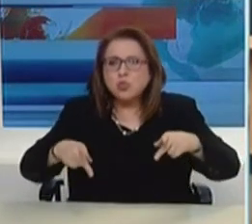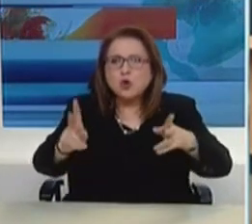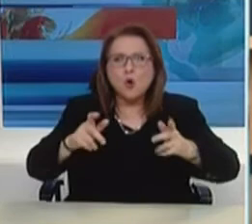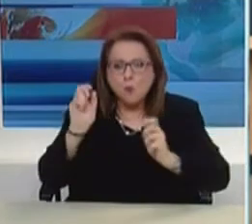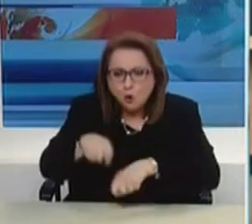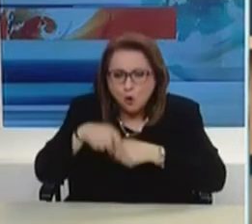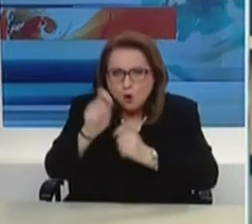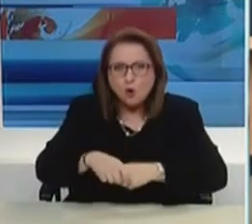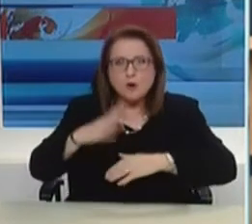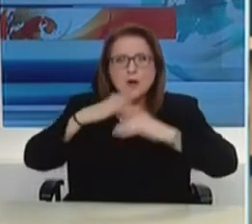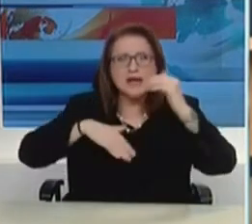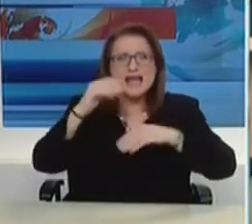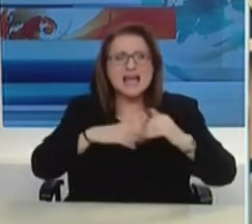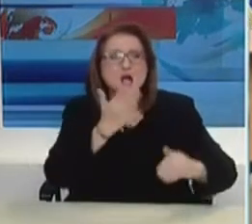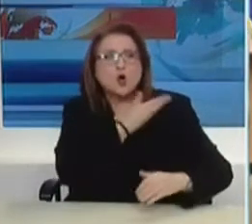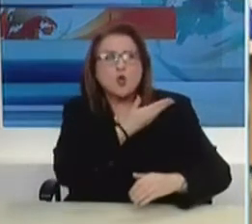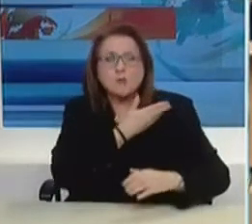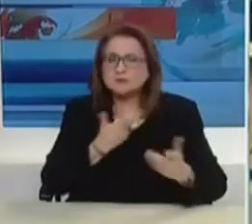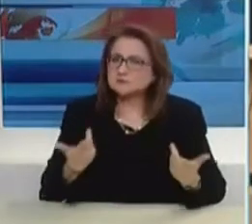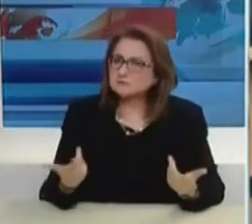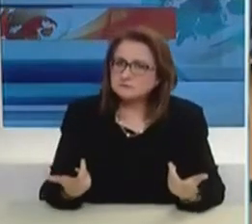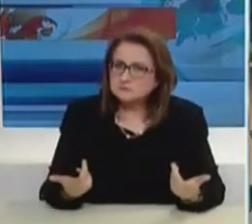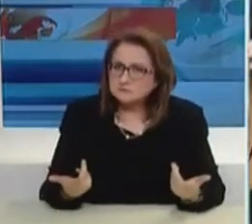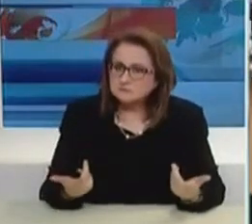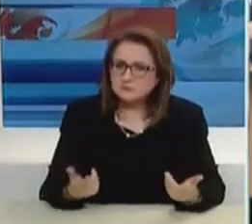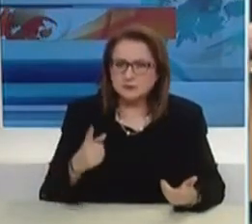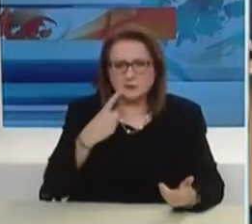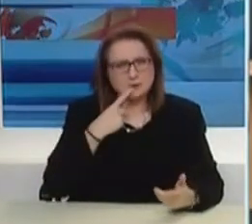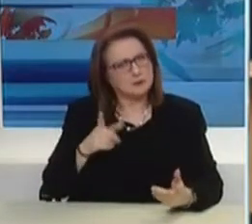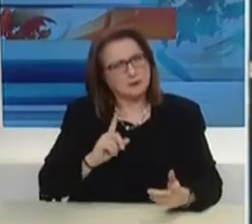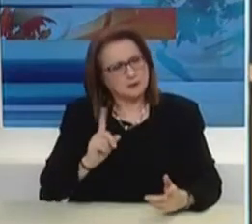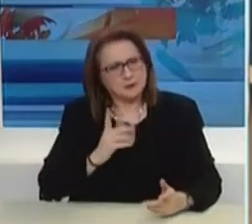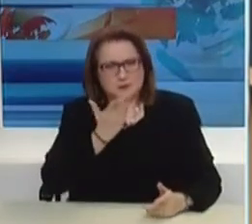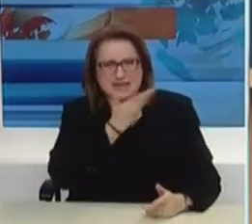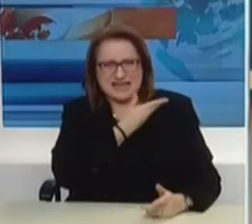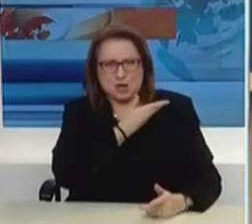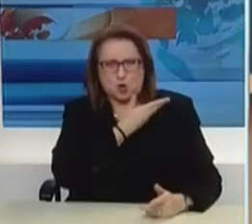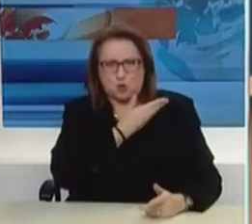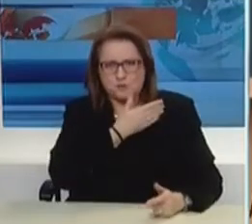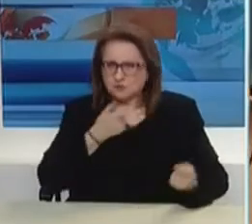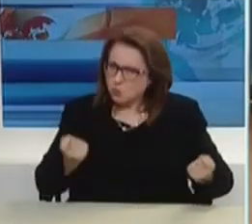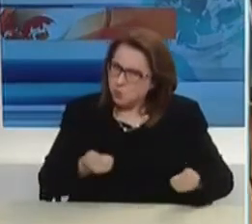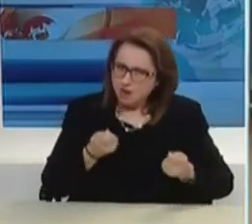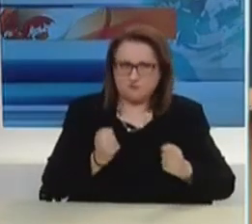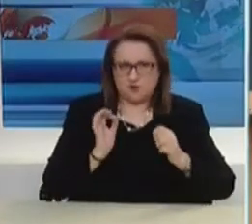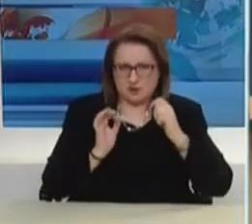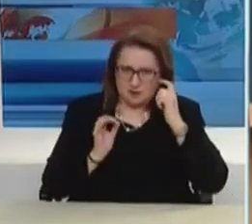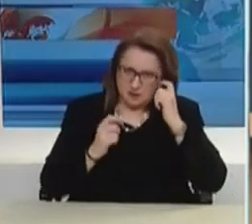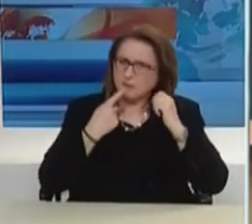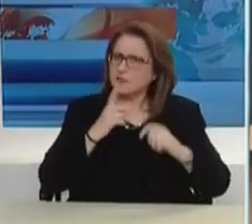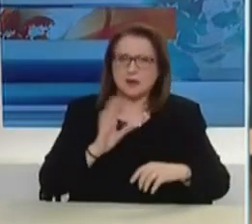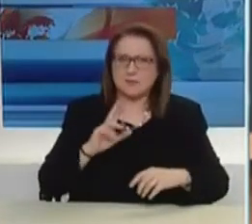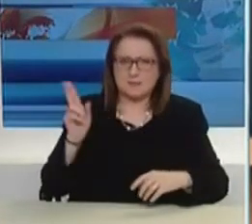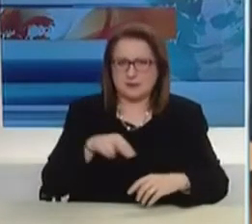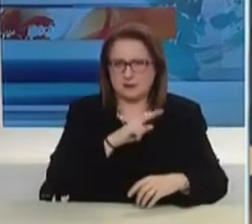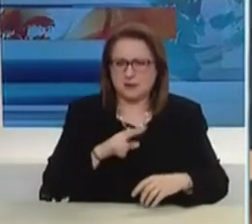Σε σχέση με τις οικοδομές, νομίζω δεν έχει ανασταλεί όλη η οικονομική λειτουργία της χώρας. Υπάρχουν